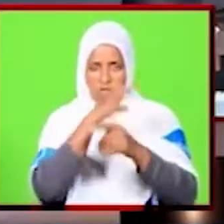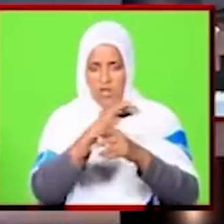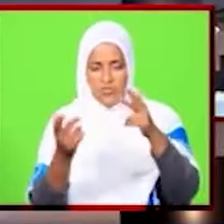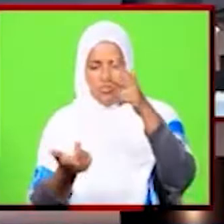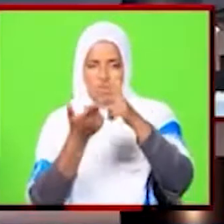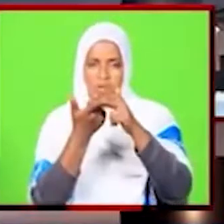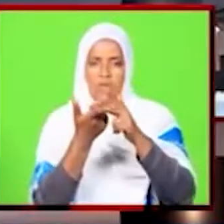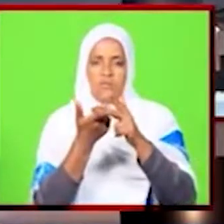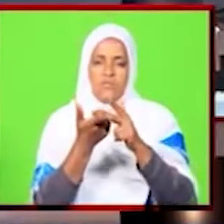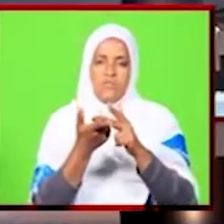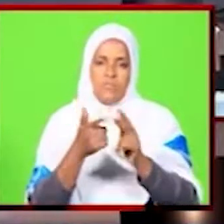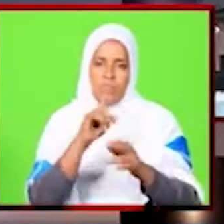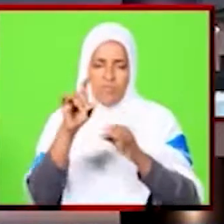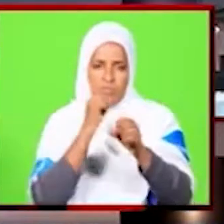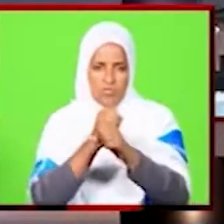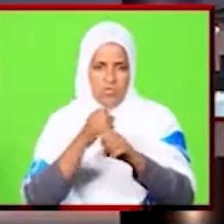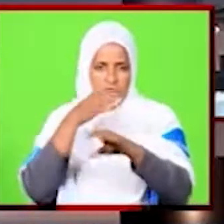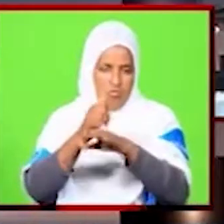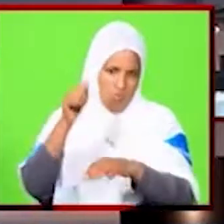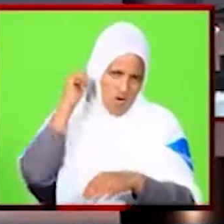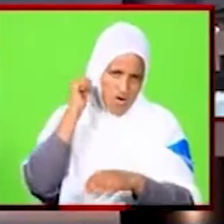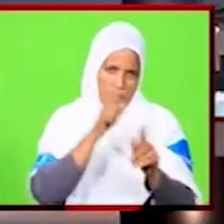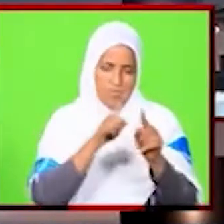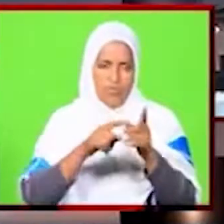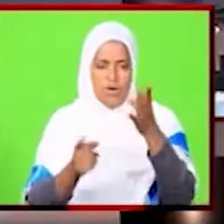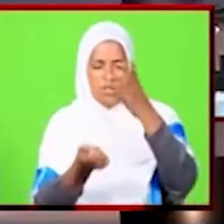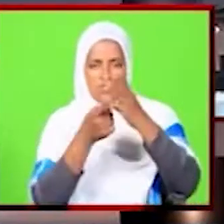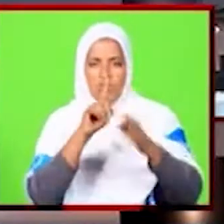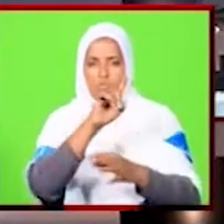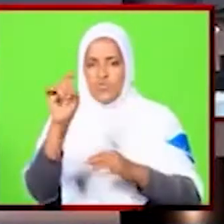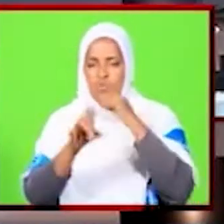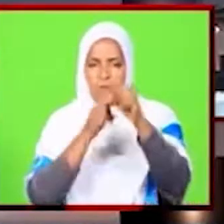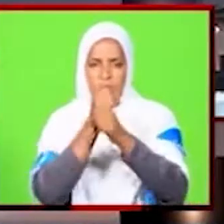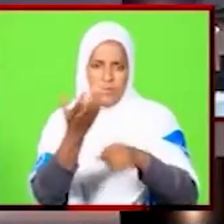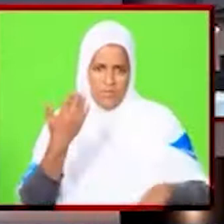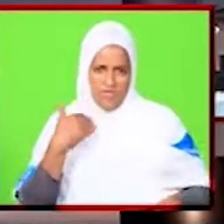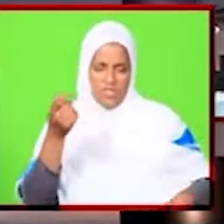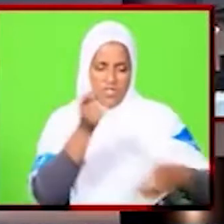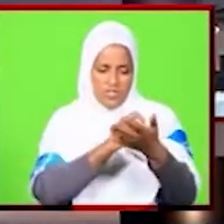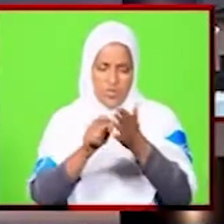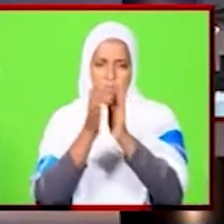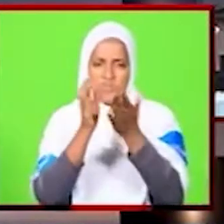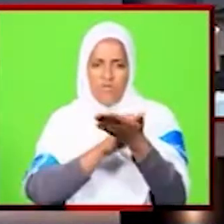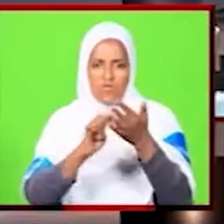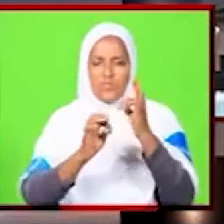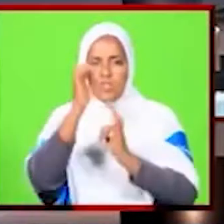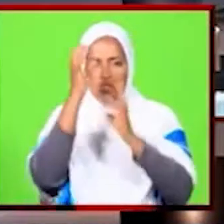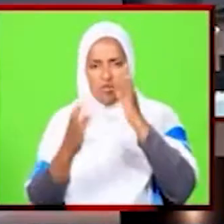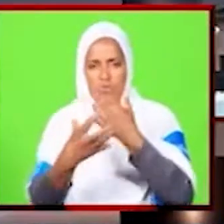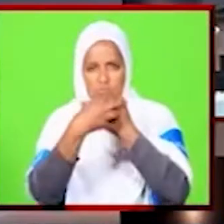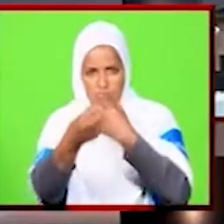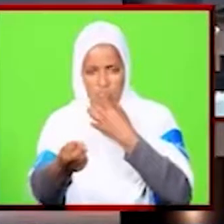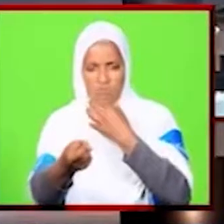ይሄ ሁለተኛው እና ሶስተኛው መቶ ዓመት እና ወደ ኋላም ደግሞ ከአራተኛው መቶ ዓመት በፊት የተጻፈው የመጽሐፍ